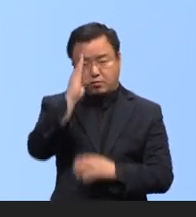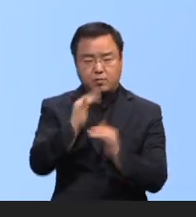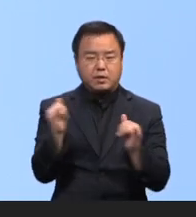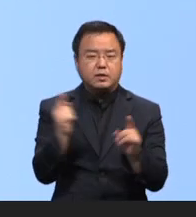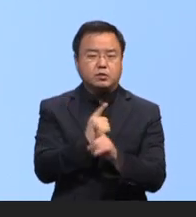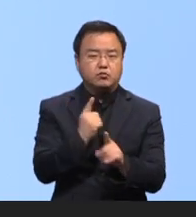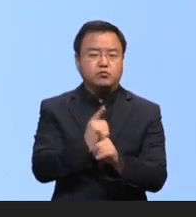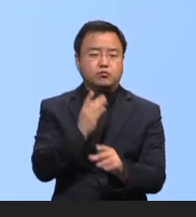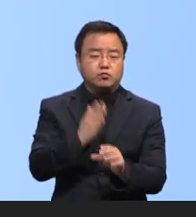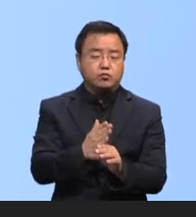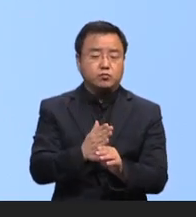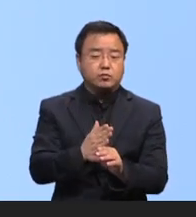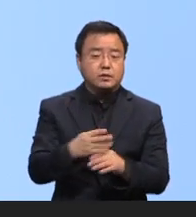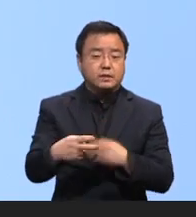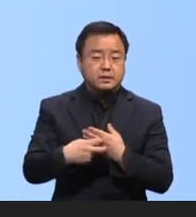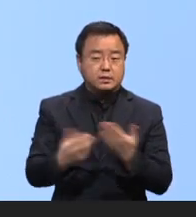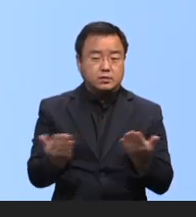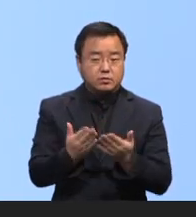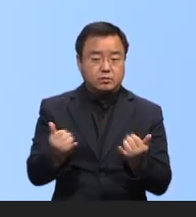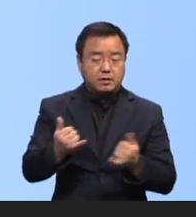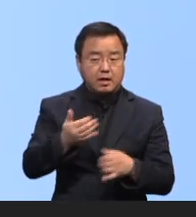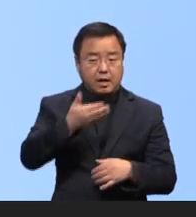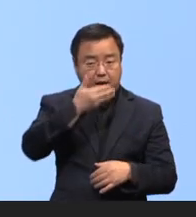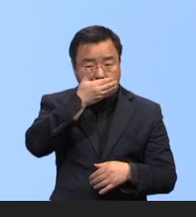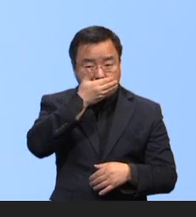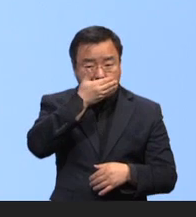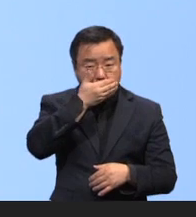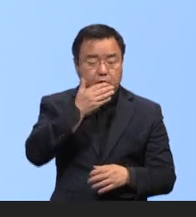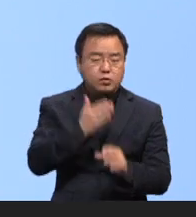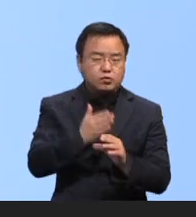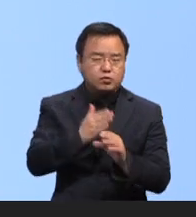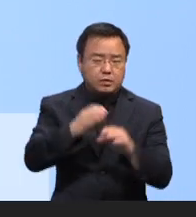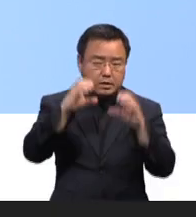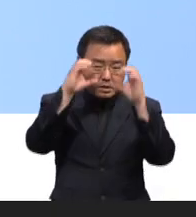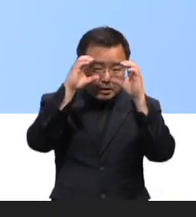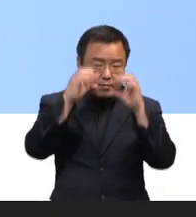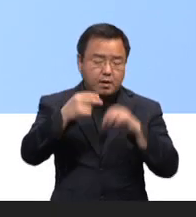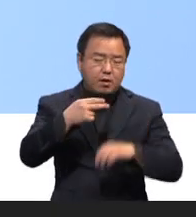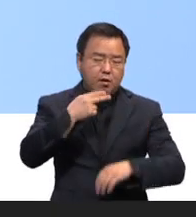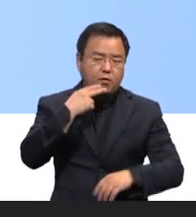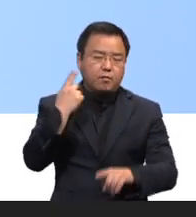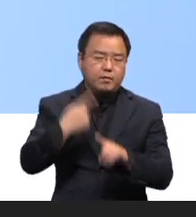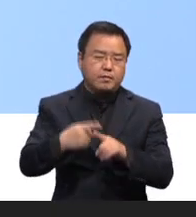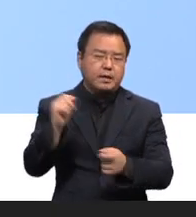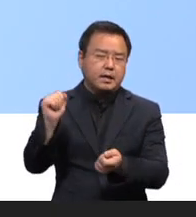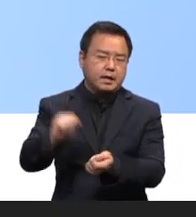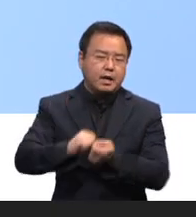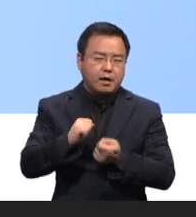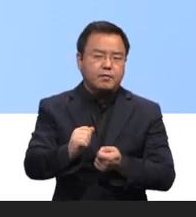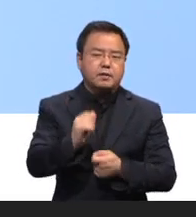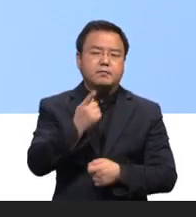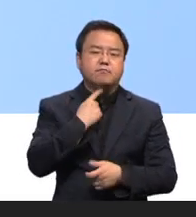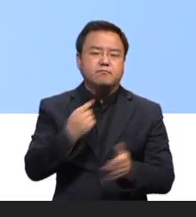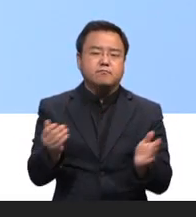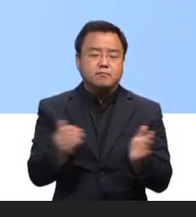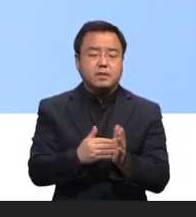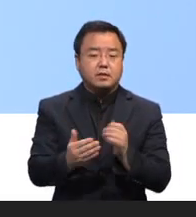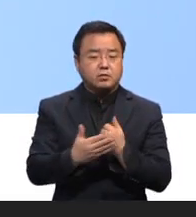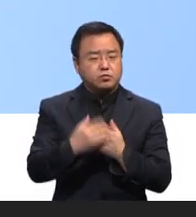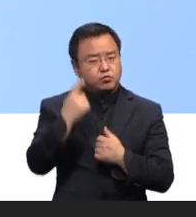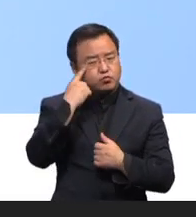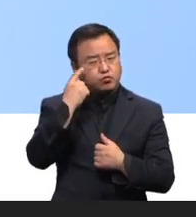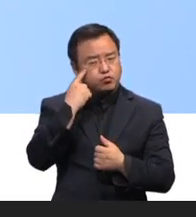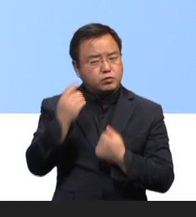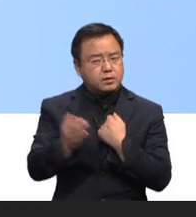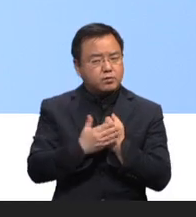마스크는 끼고 있었는데 이제 고글은 끼지 않은 상태에서 감염이 된 상태가 있기 때문에 그 사례를 봤을 때 눈으로 전면 된거 아니냐 는